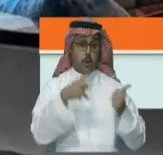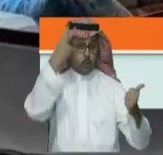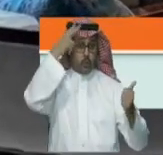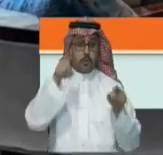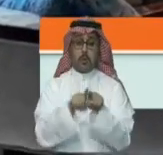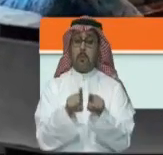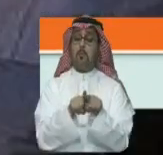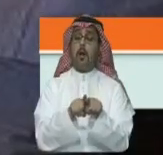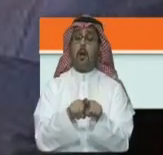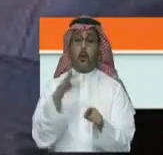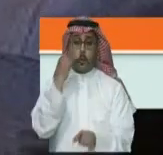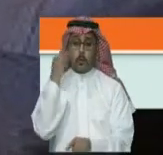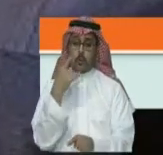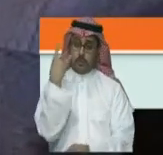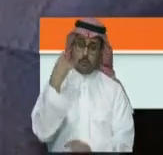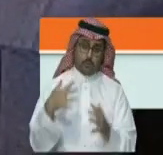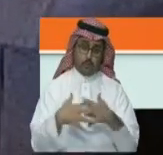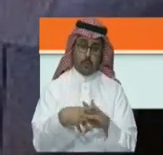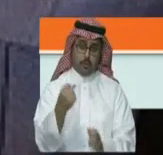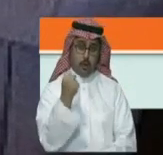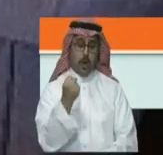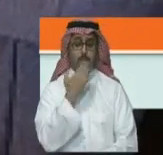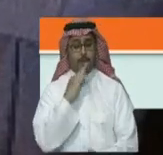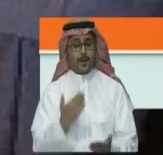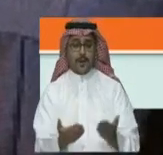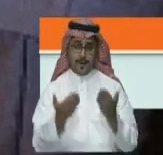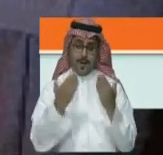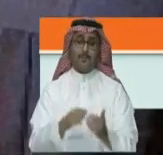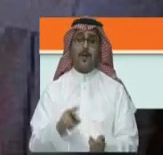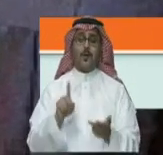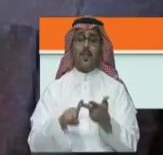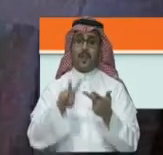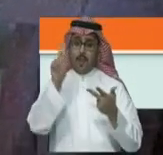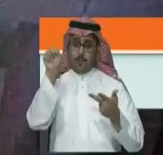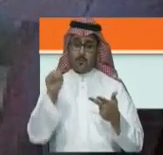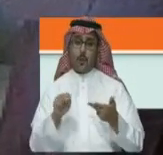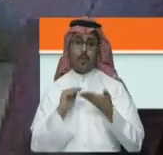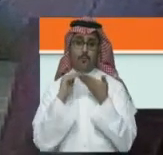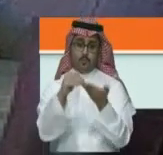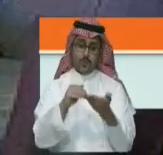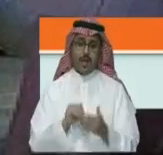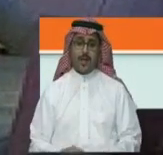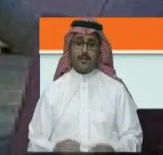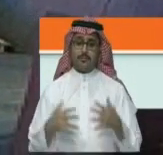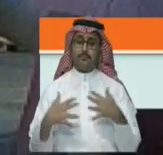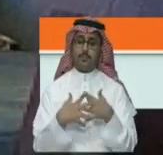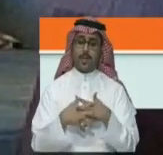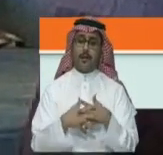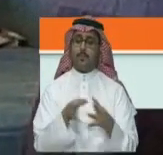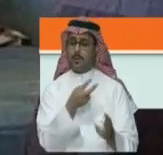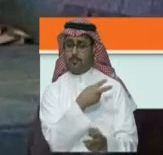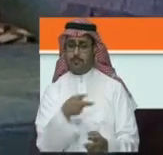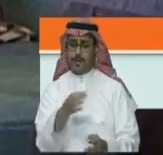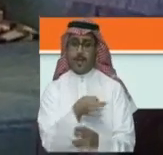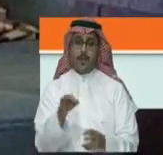بين وفدي البلدين، وعن ترحيب وفد المملكة الدائم لدى الأمم المتحدة في تقديم كل العون والدعم للأشقاء